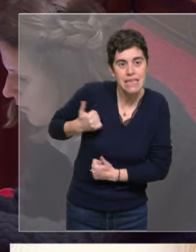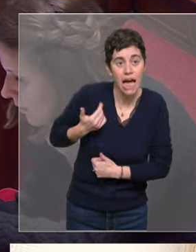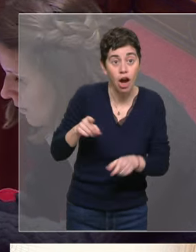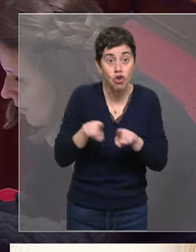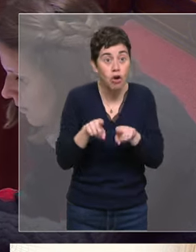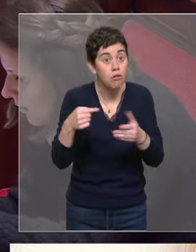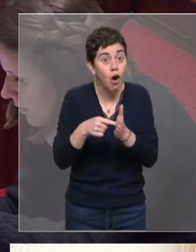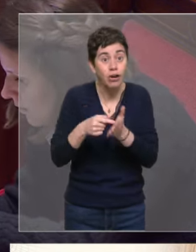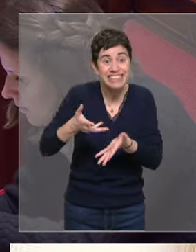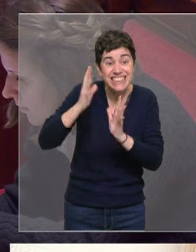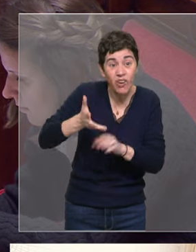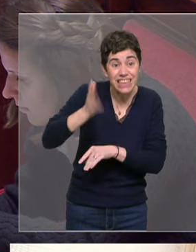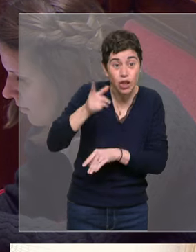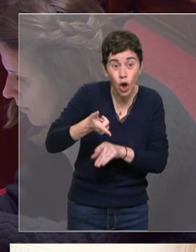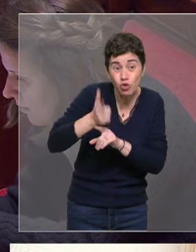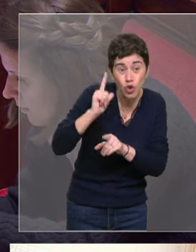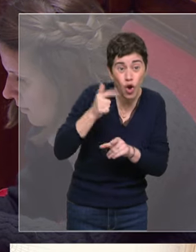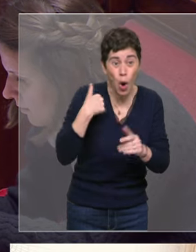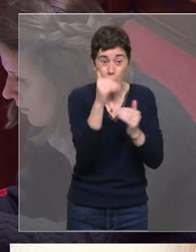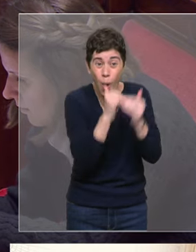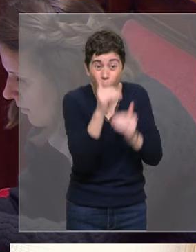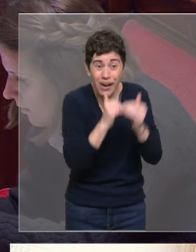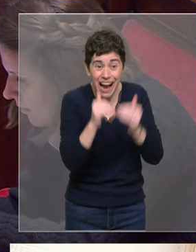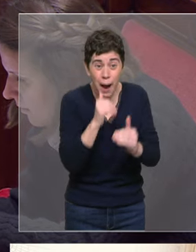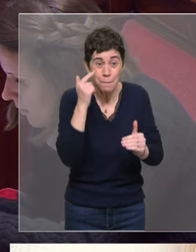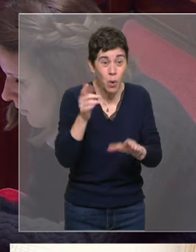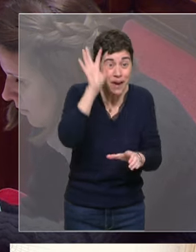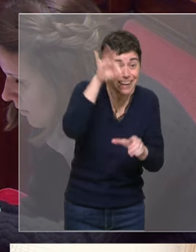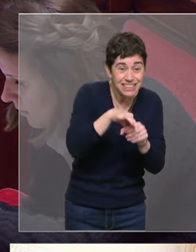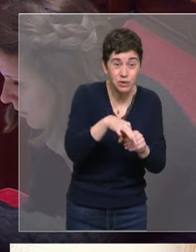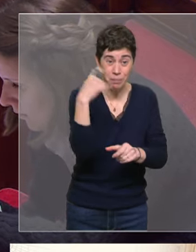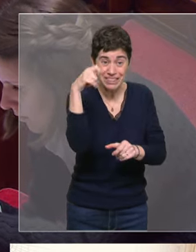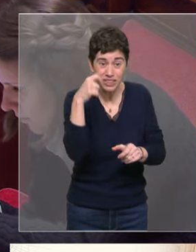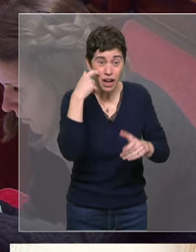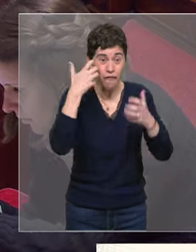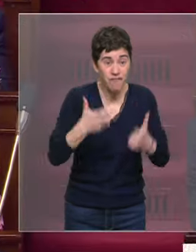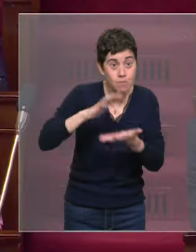y a 5 ans, il y a seulement 2 ans, c'était dans votre programme pour l'élection présidentielle.